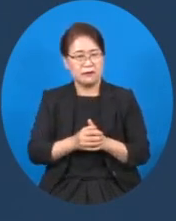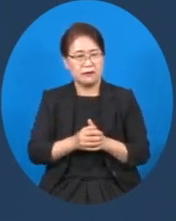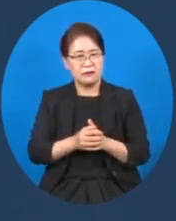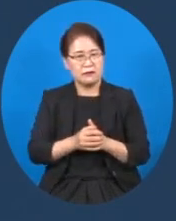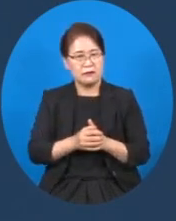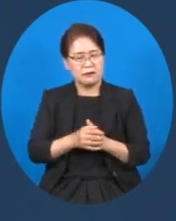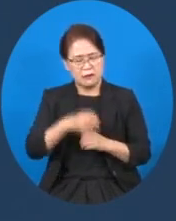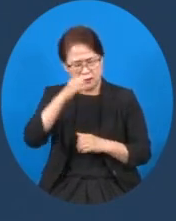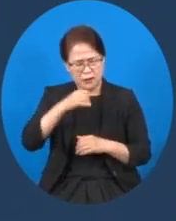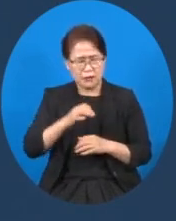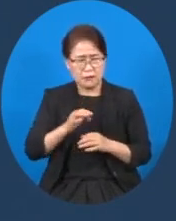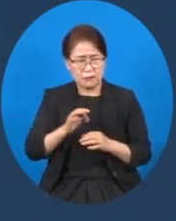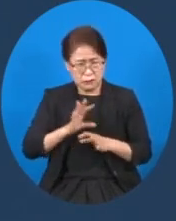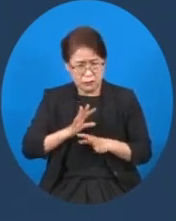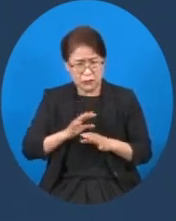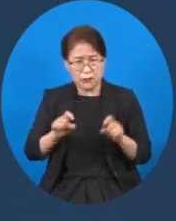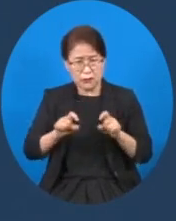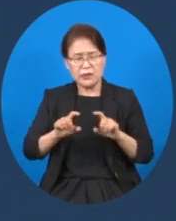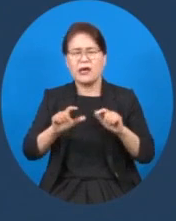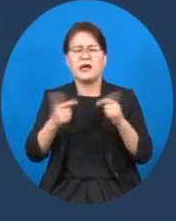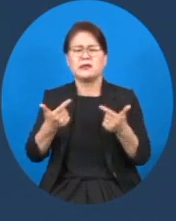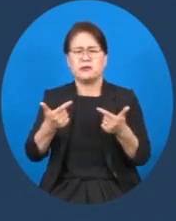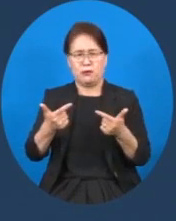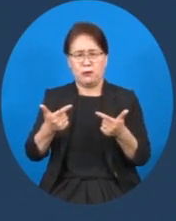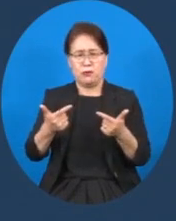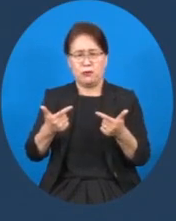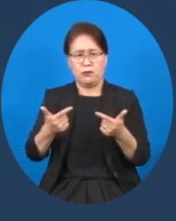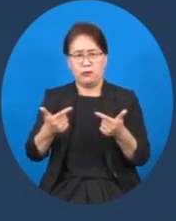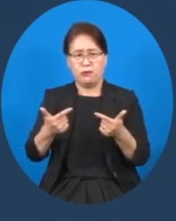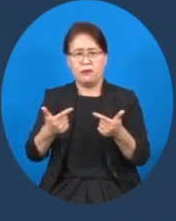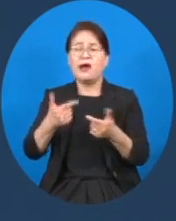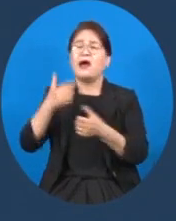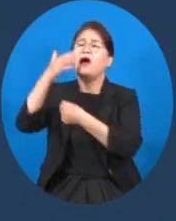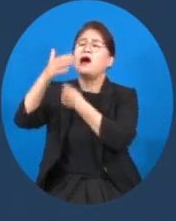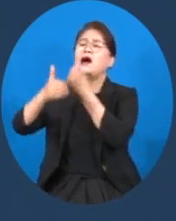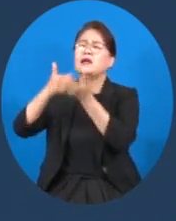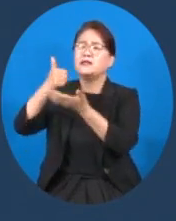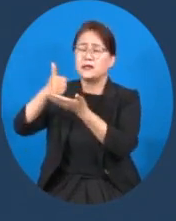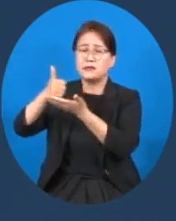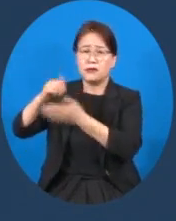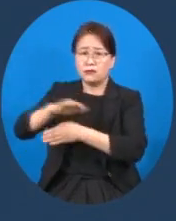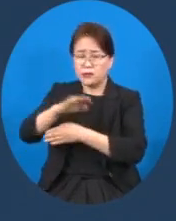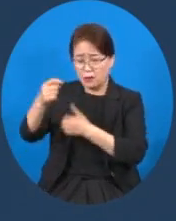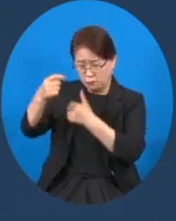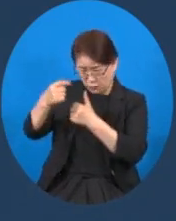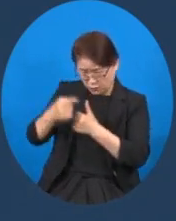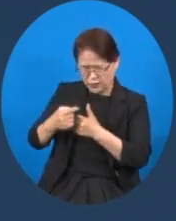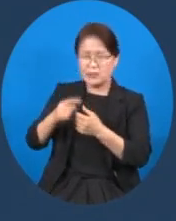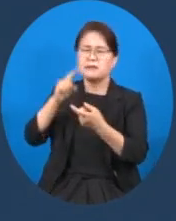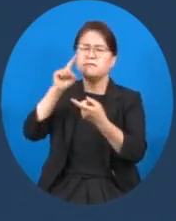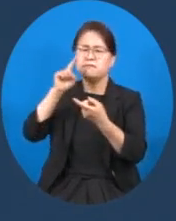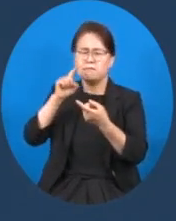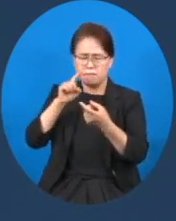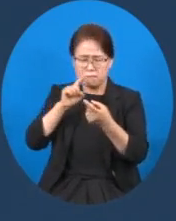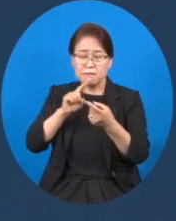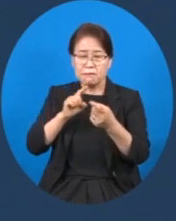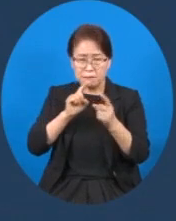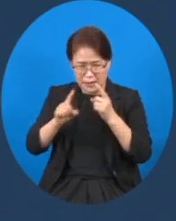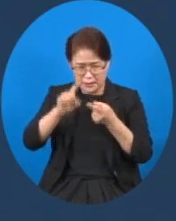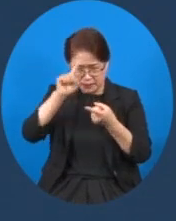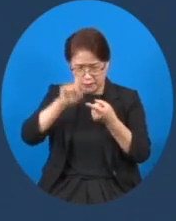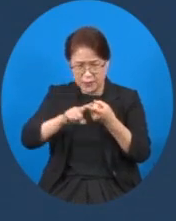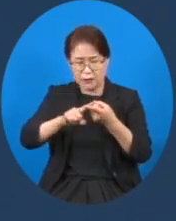두려워 떠는 정도가 아니라 그 하나님께서 우리에게 명하신 말씀을 지켜 행하는